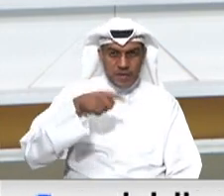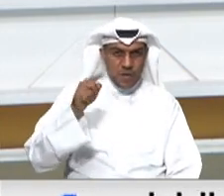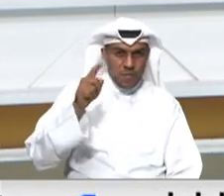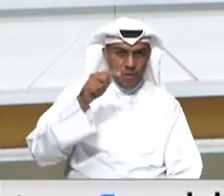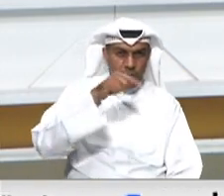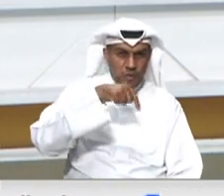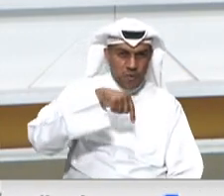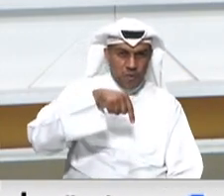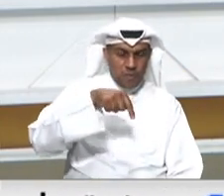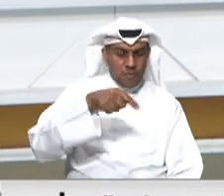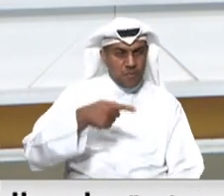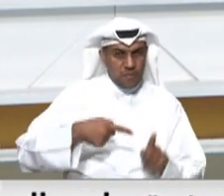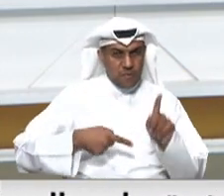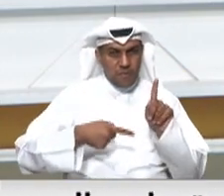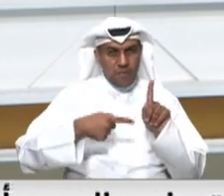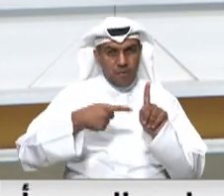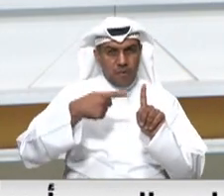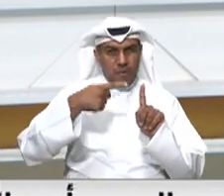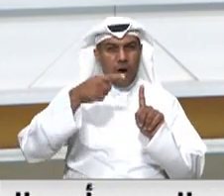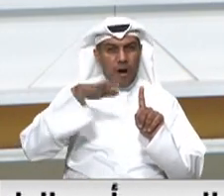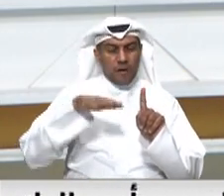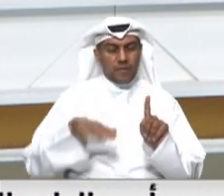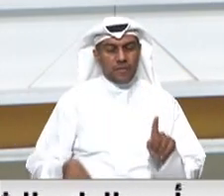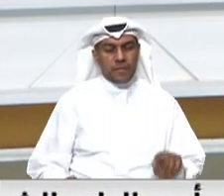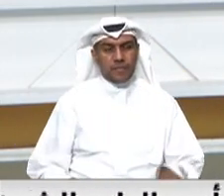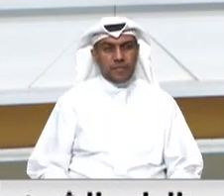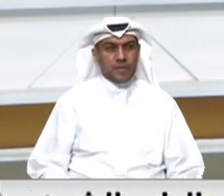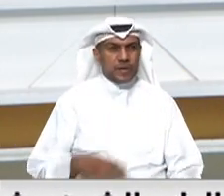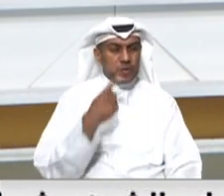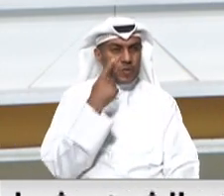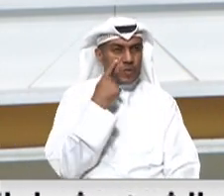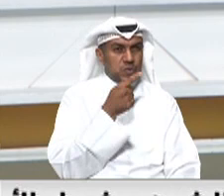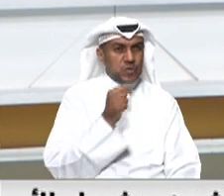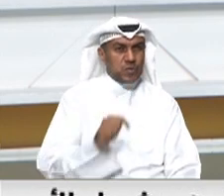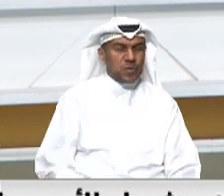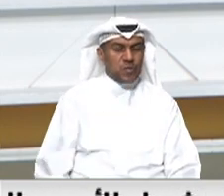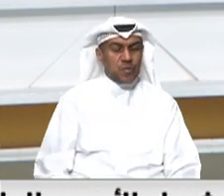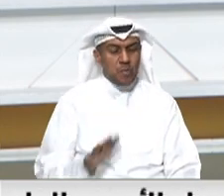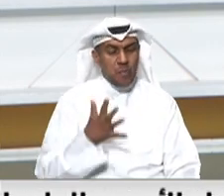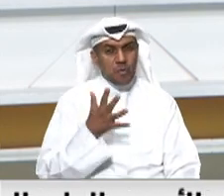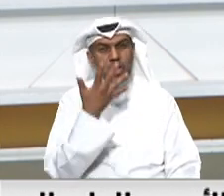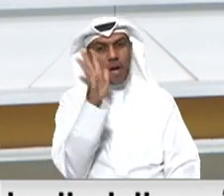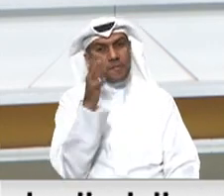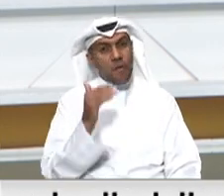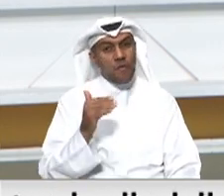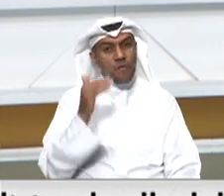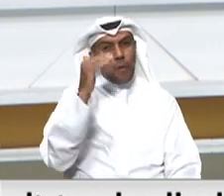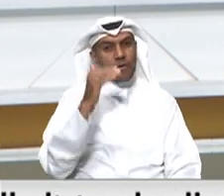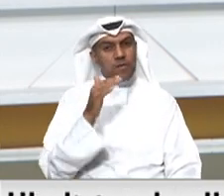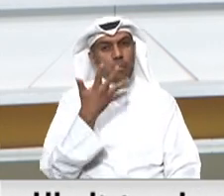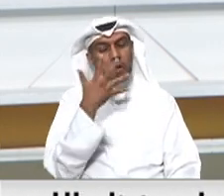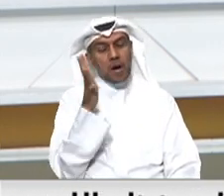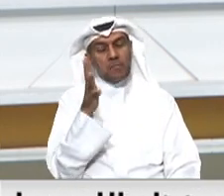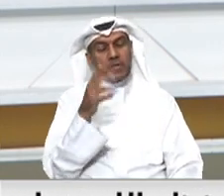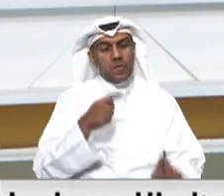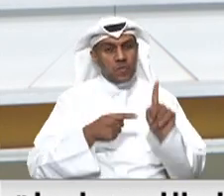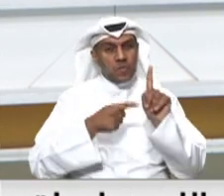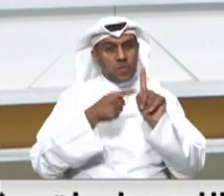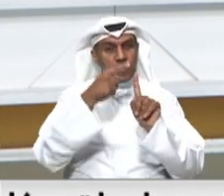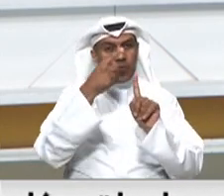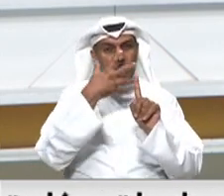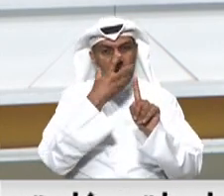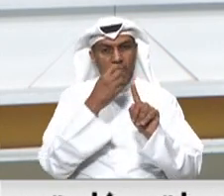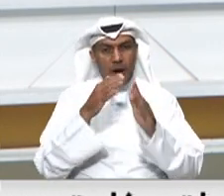وأيضا ارتفاع نسبي في درجات الحرارة، درجة الحرارة قد تتخطى 50 درجة مئوية في بعض المناطق